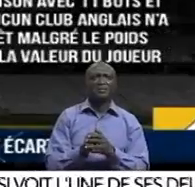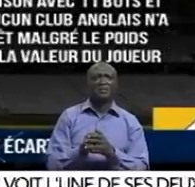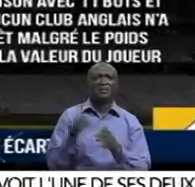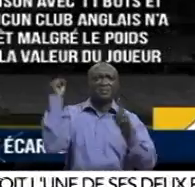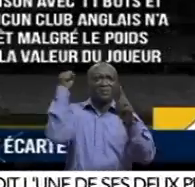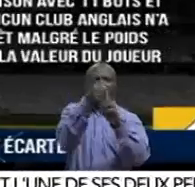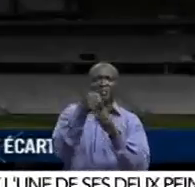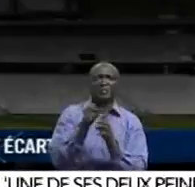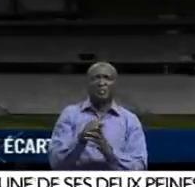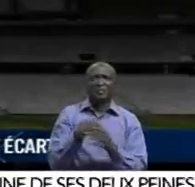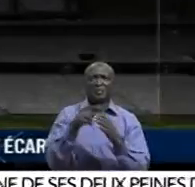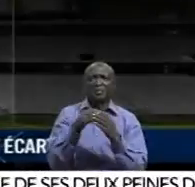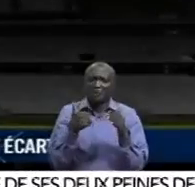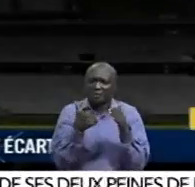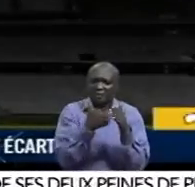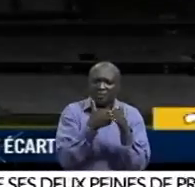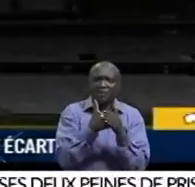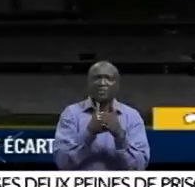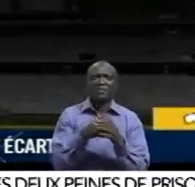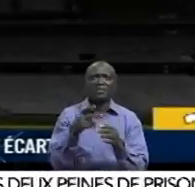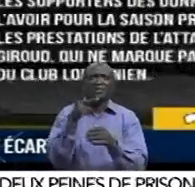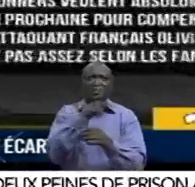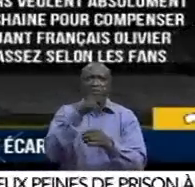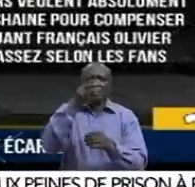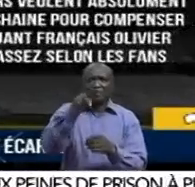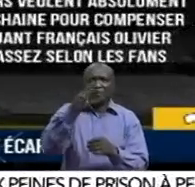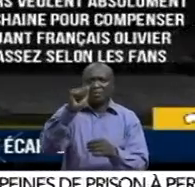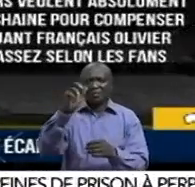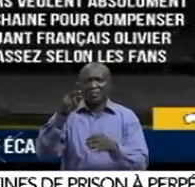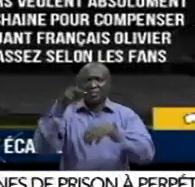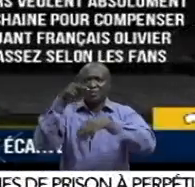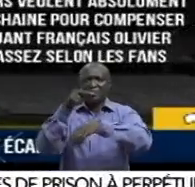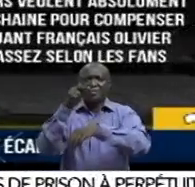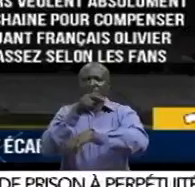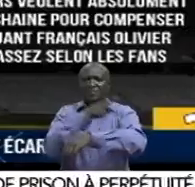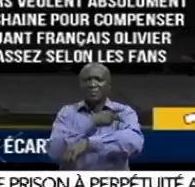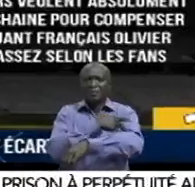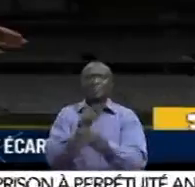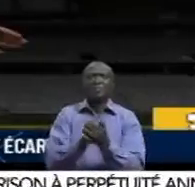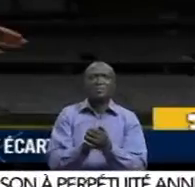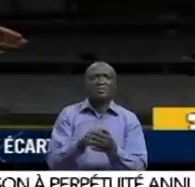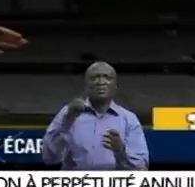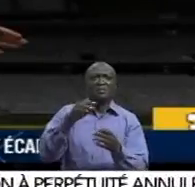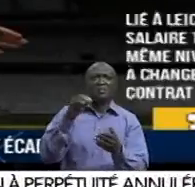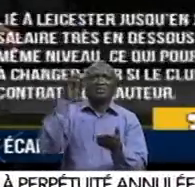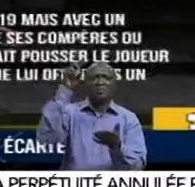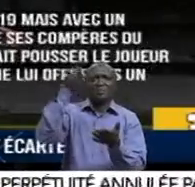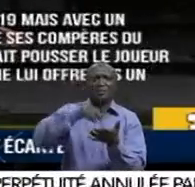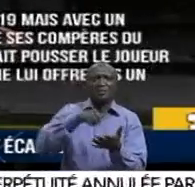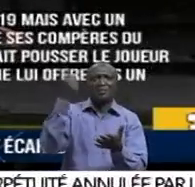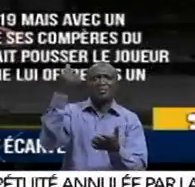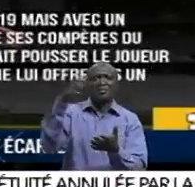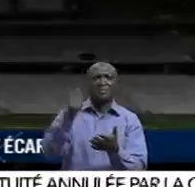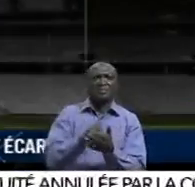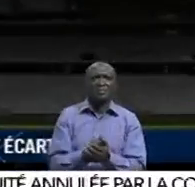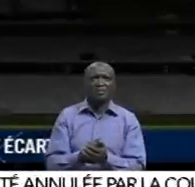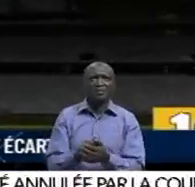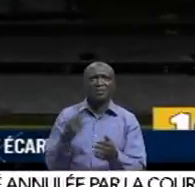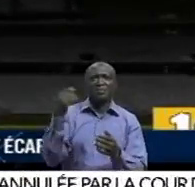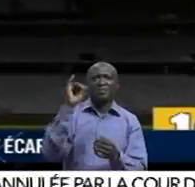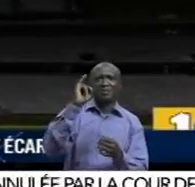Liverpool côtoie le Gabonais pierre éque obameyang de Dortmund Lorea en 2015 les Algériens ramz et